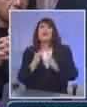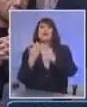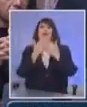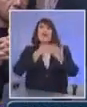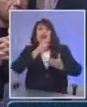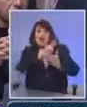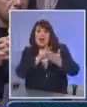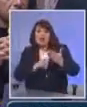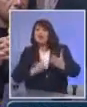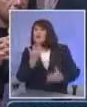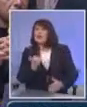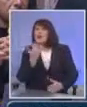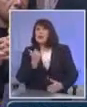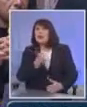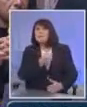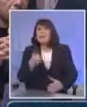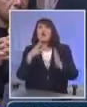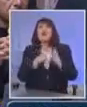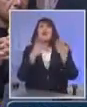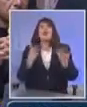αναγνωστικά και είναι μόνο 18.